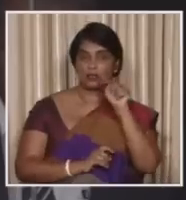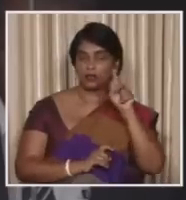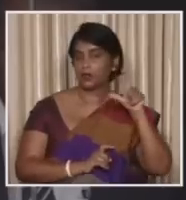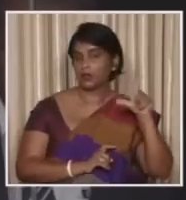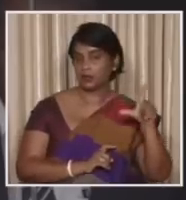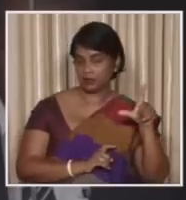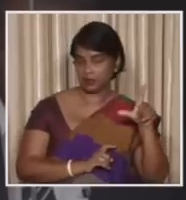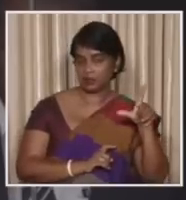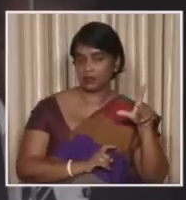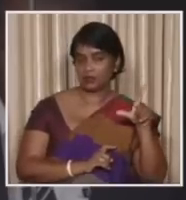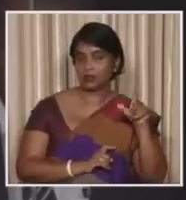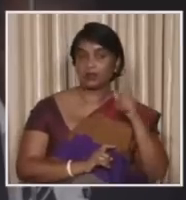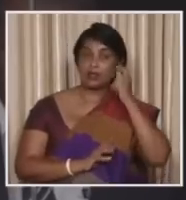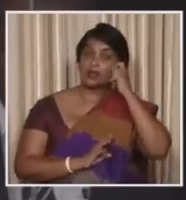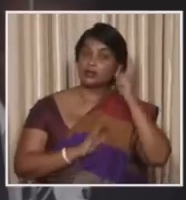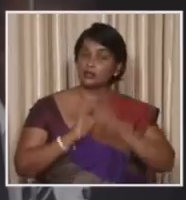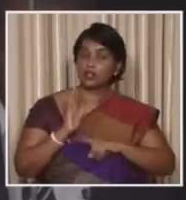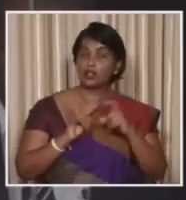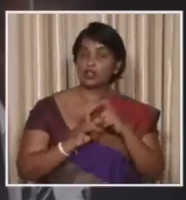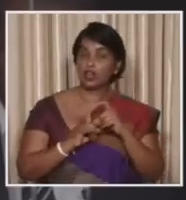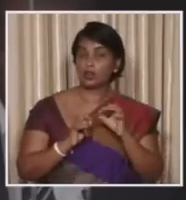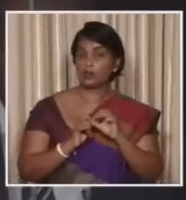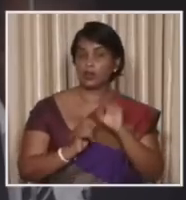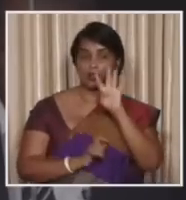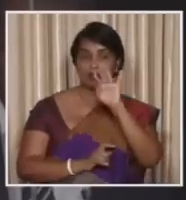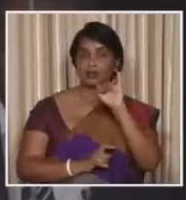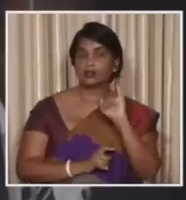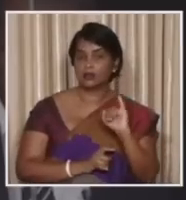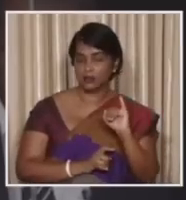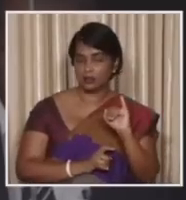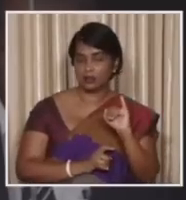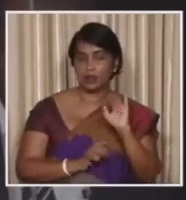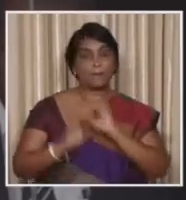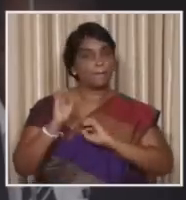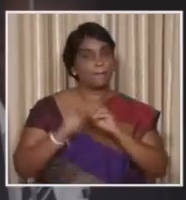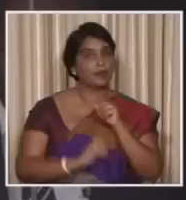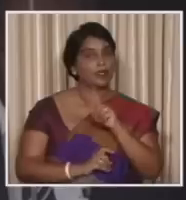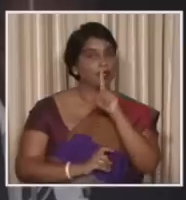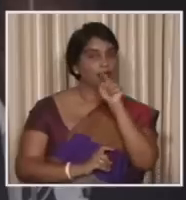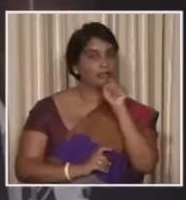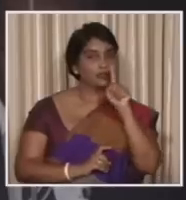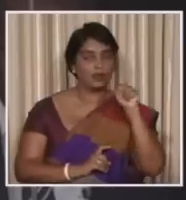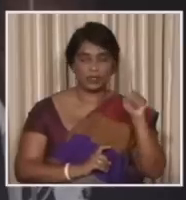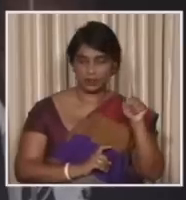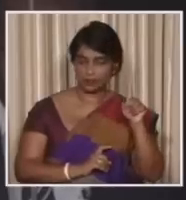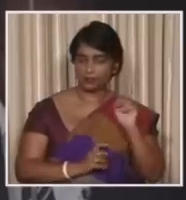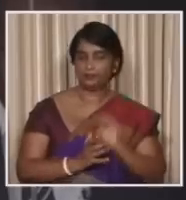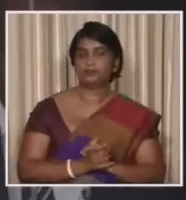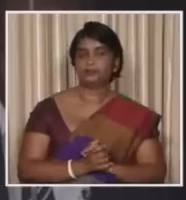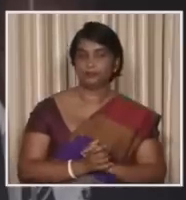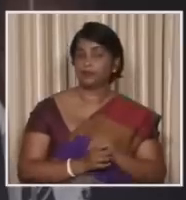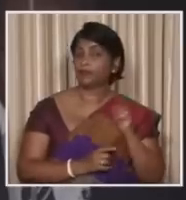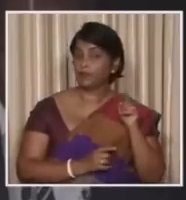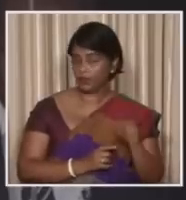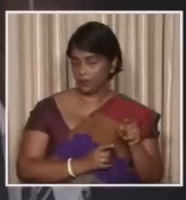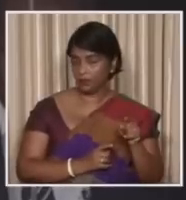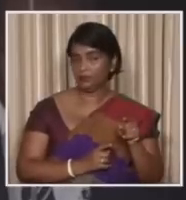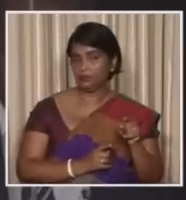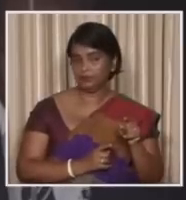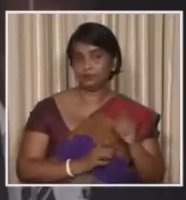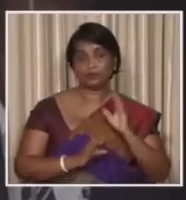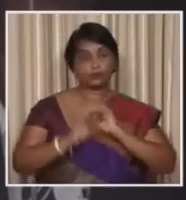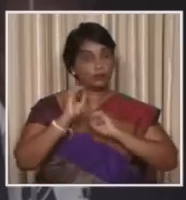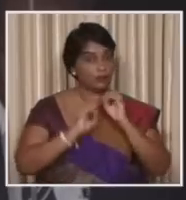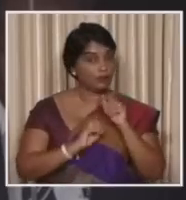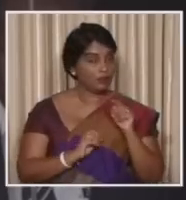हताय जापान डॉलर बिलियन हतलीस हयाई प्रतिशत एकाई दशम एकाई तोट मेतन